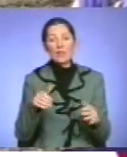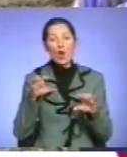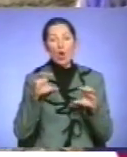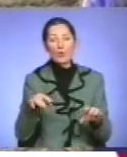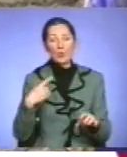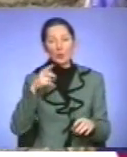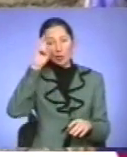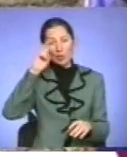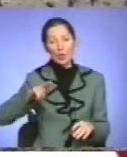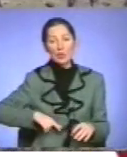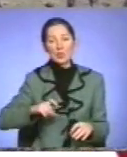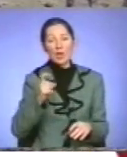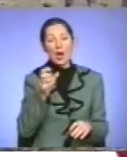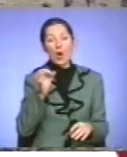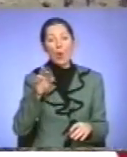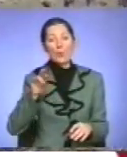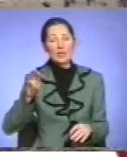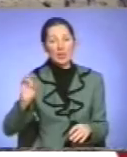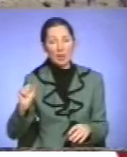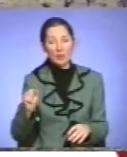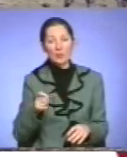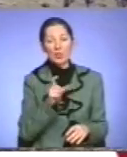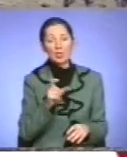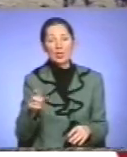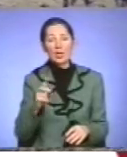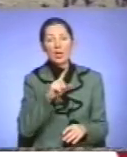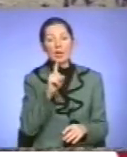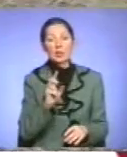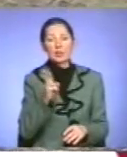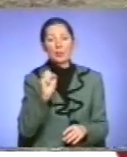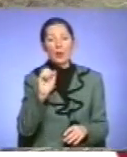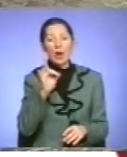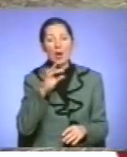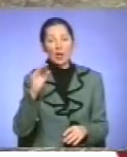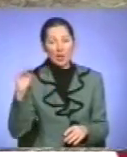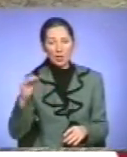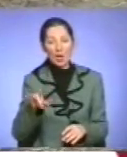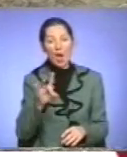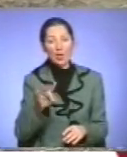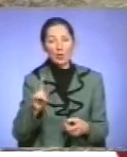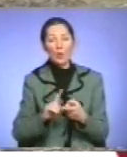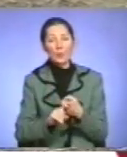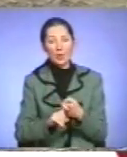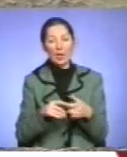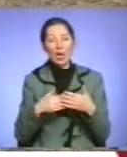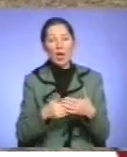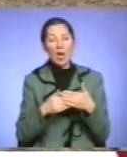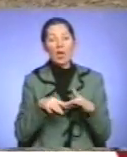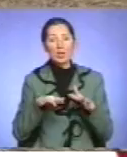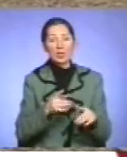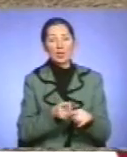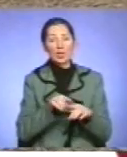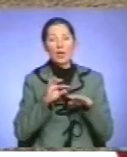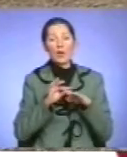адміністрації Валентина Анатолійовича Хоптяна. Жителі Збаразького району активно долучилися до заходів, які відбуваються в рамках весняних акцій